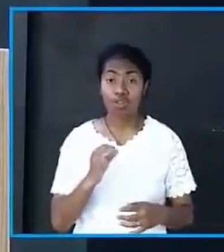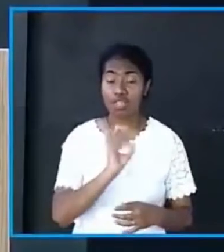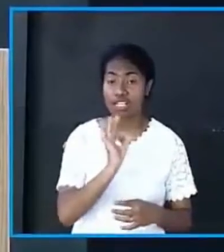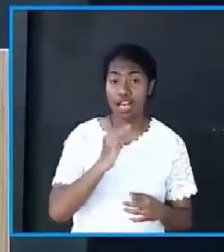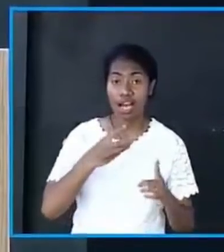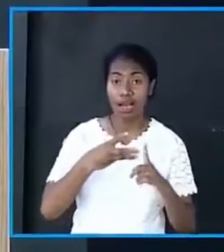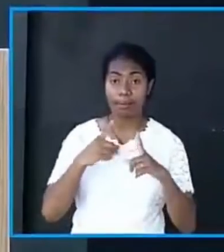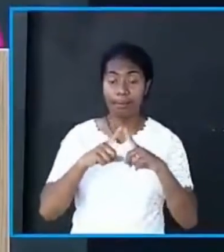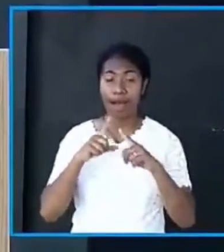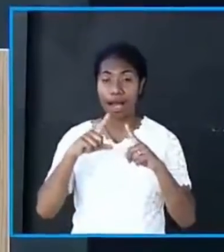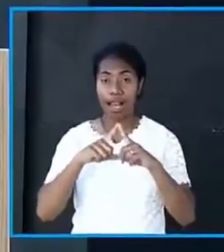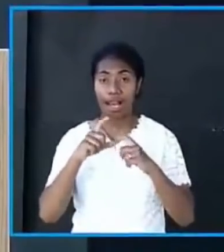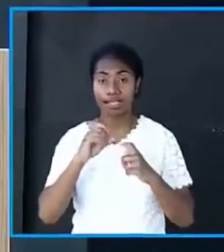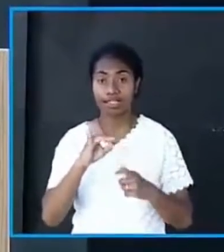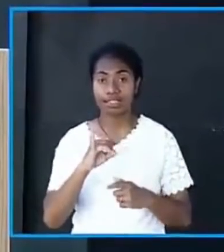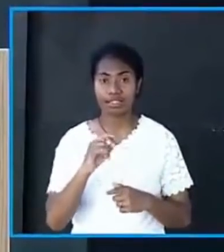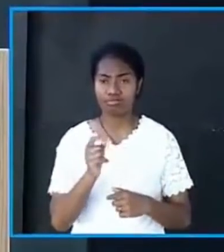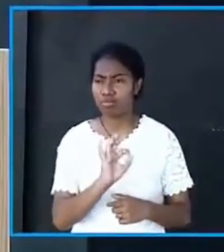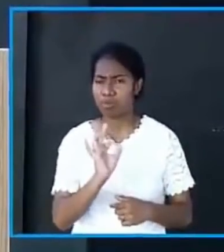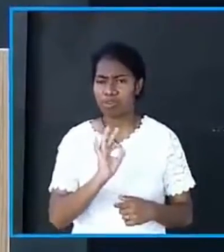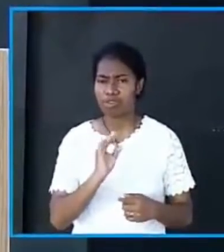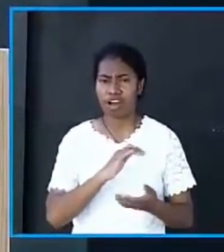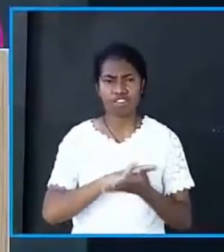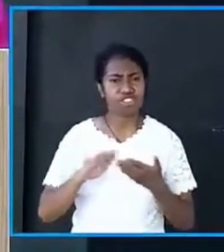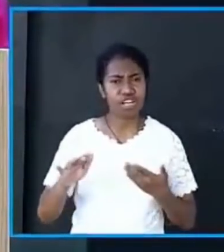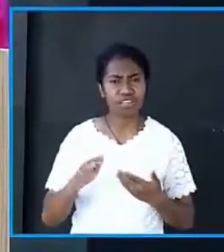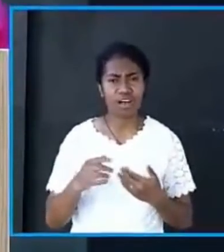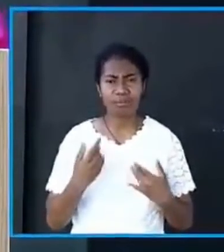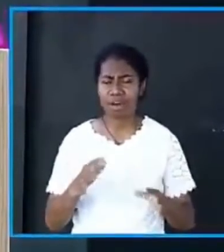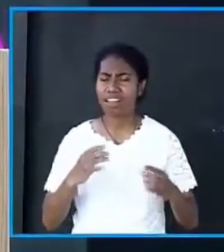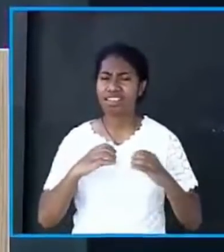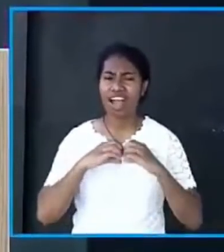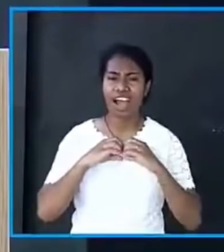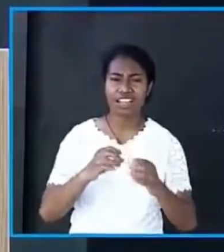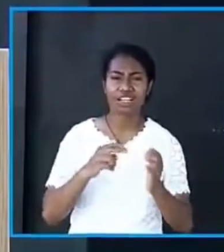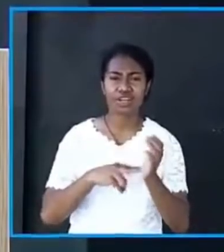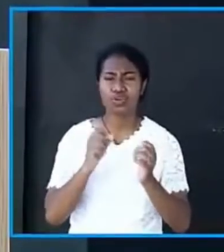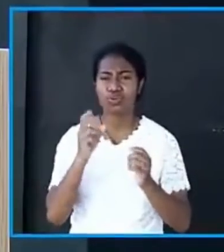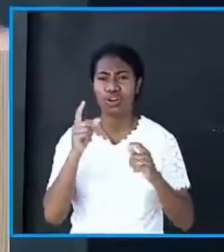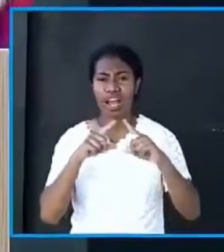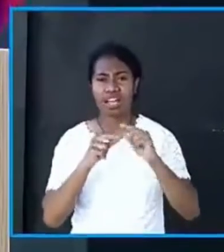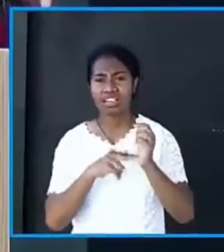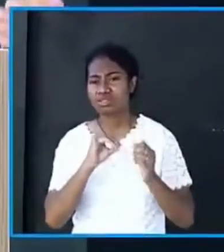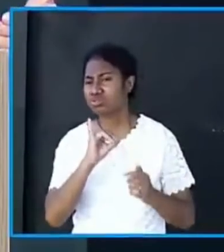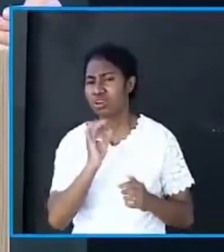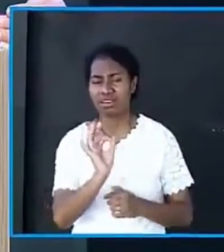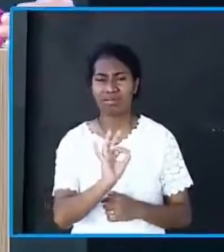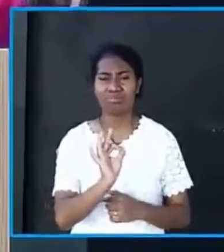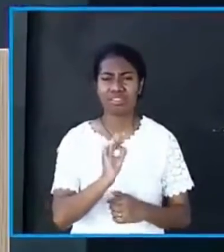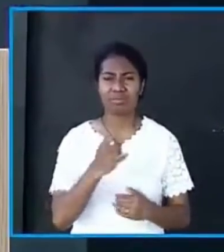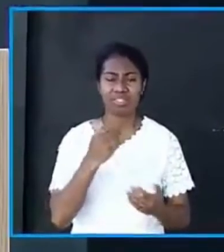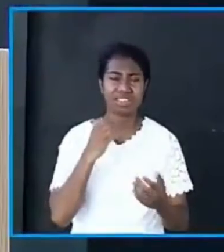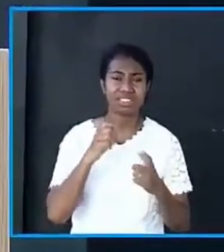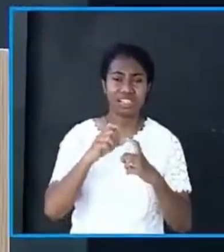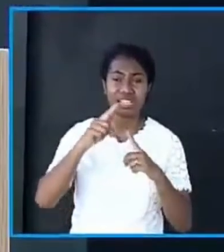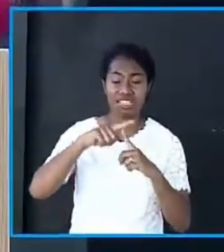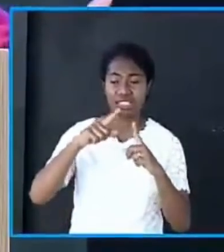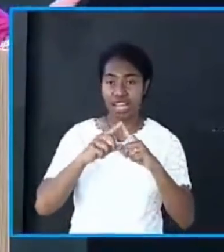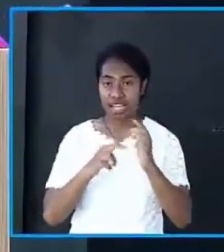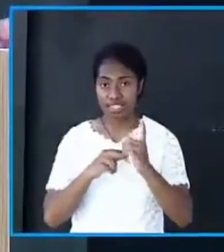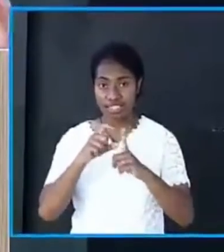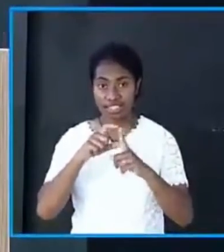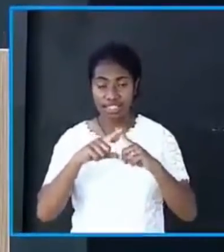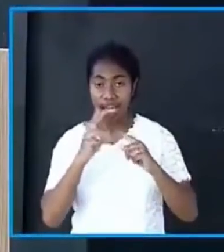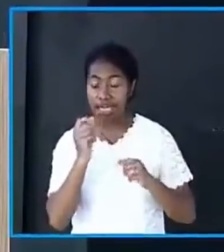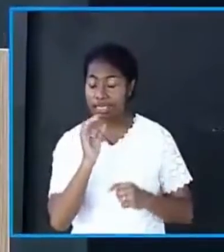Firman Utina Sejahtera berhati-hati mengurangi memang sudah tidak bisa lagi menjadi standar apalagi hati